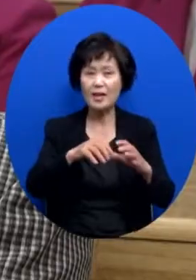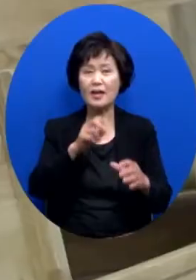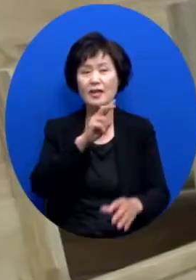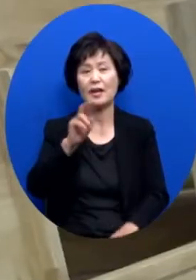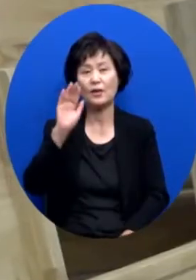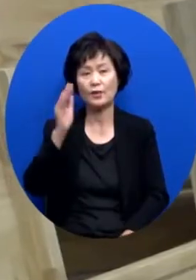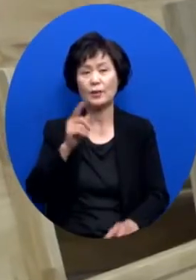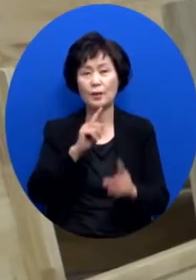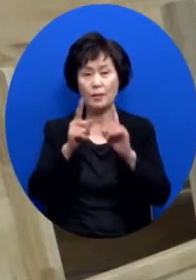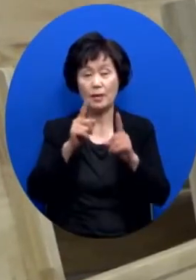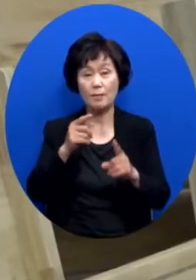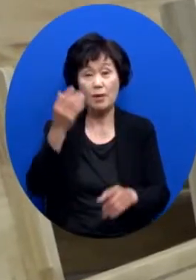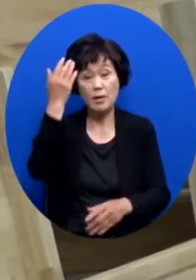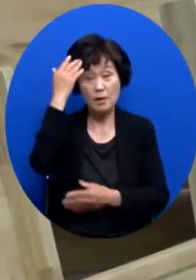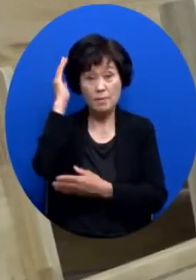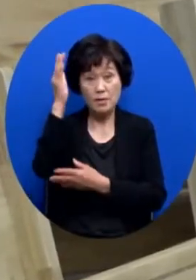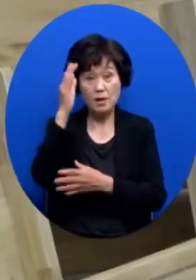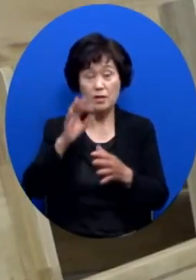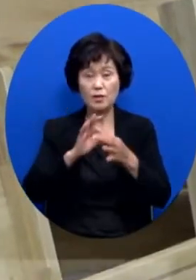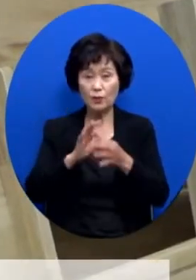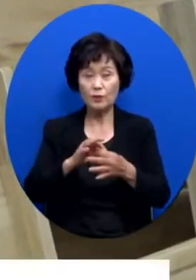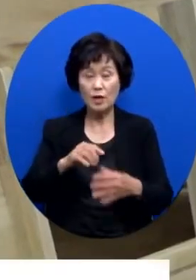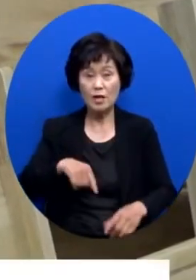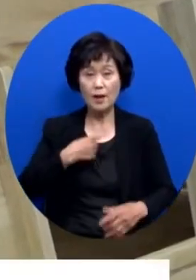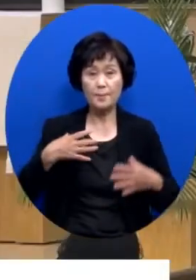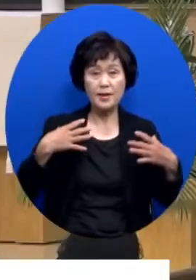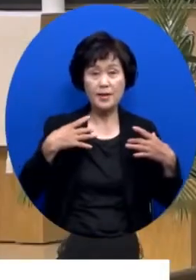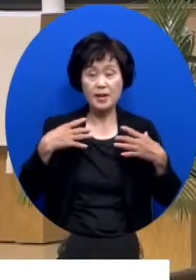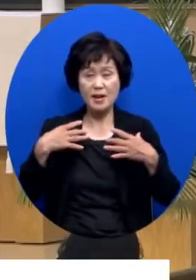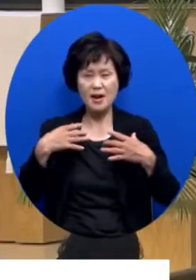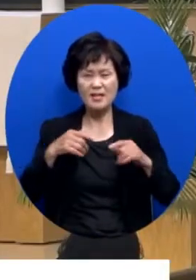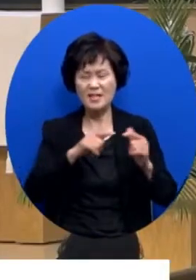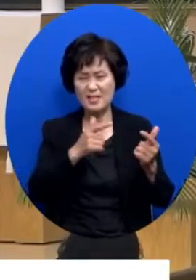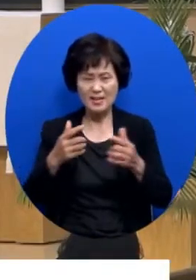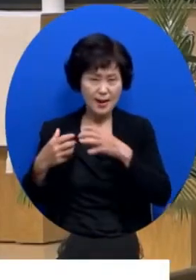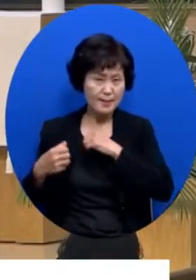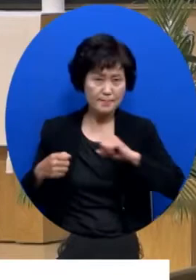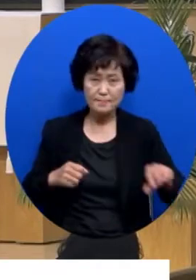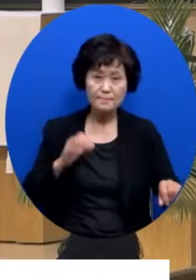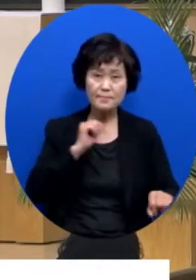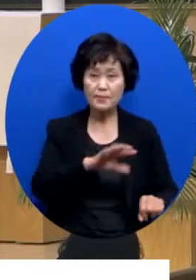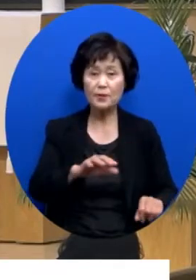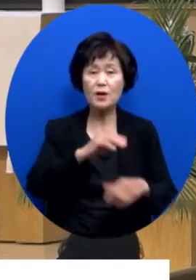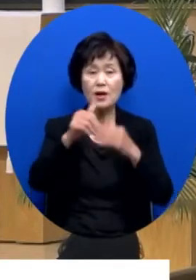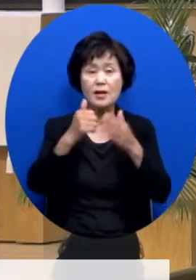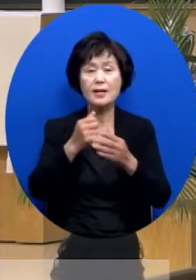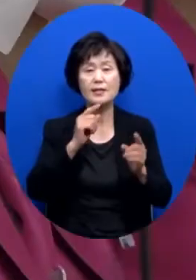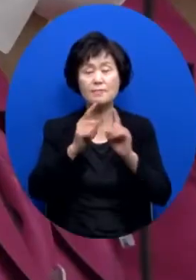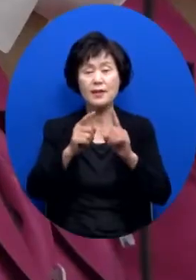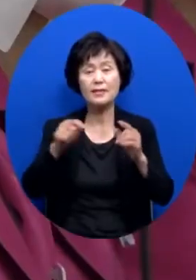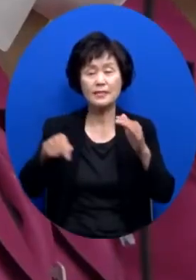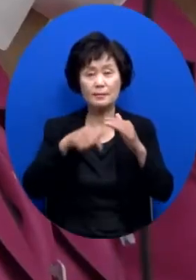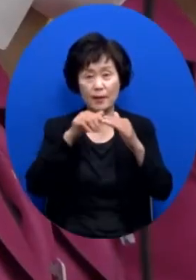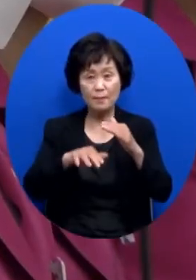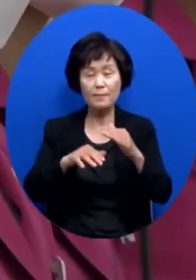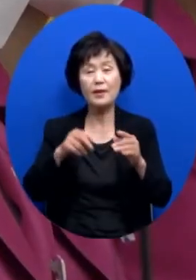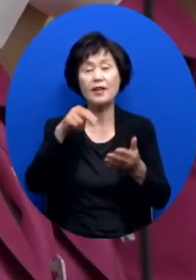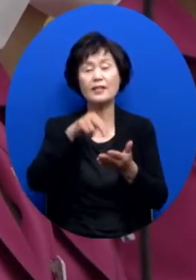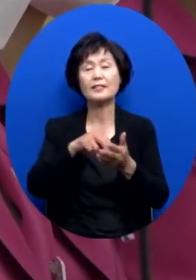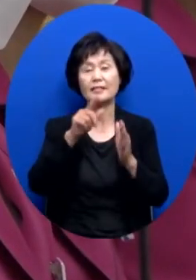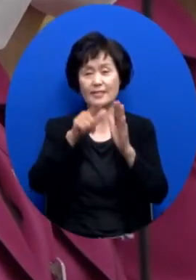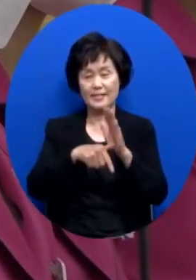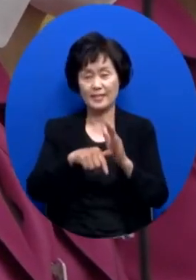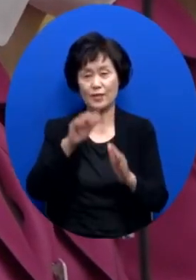자신을 뽐내기 위한 장신구를 떼어내고 하나님 말씀 앞에 서는 시간이 되길 바란다고 전했습니다. 이어